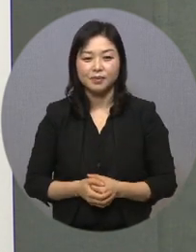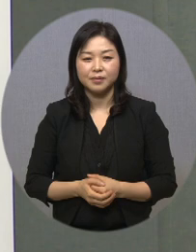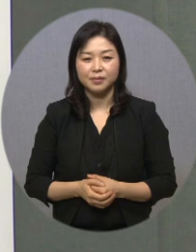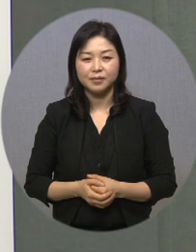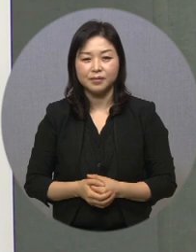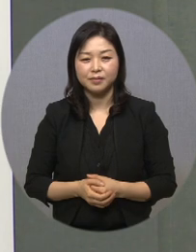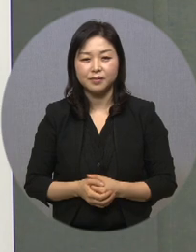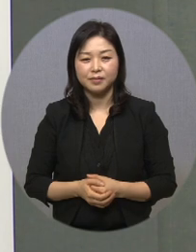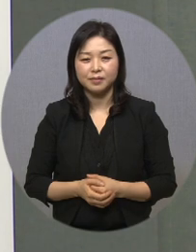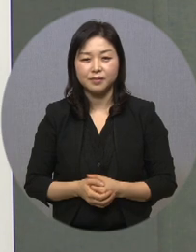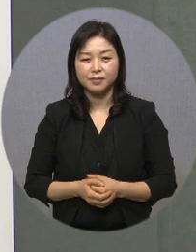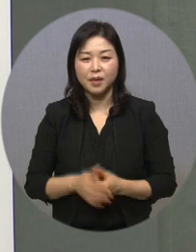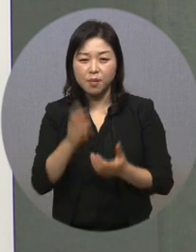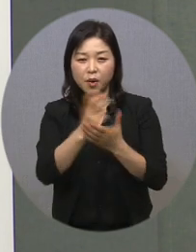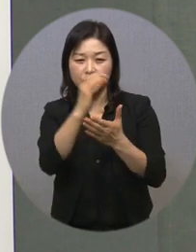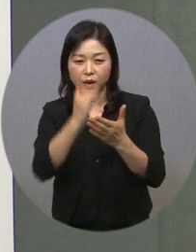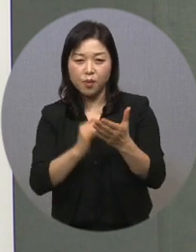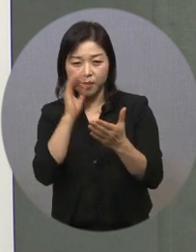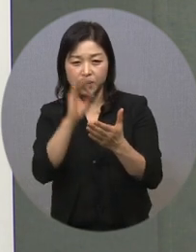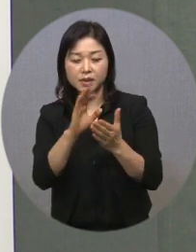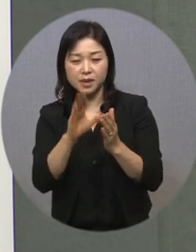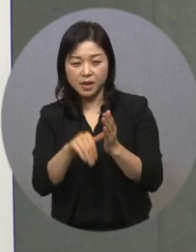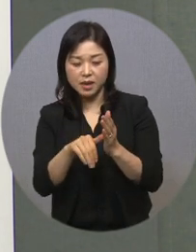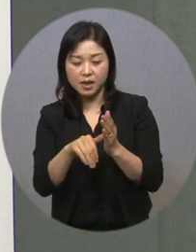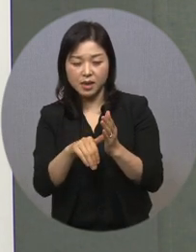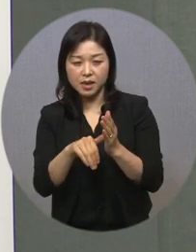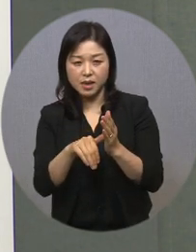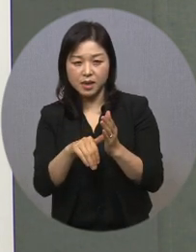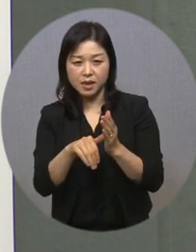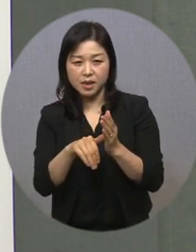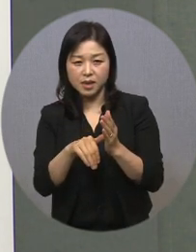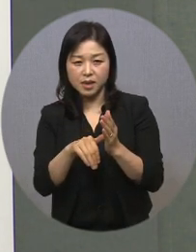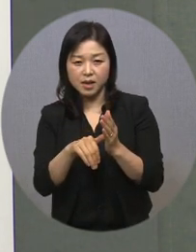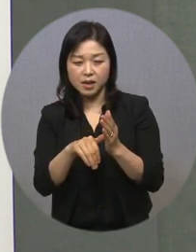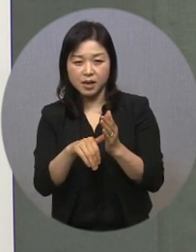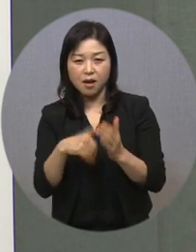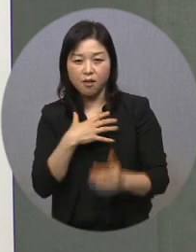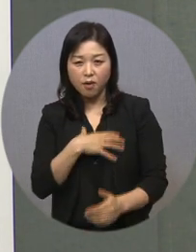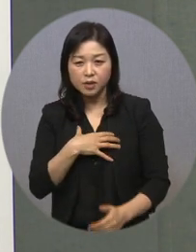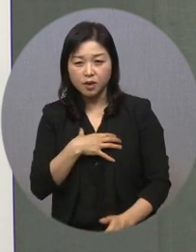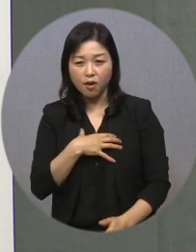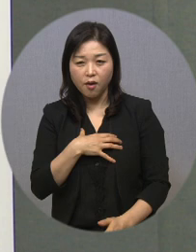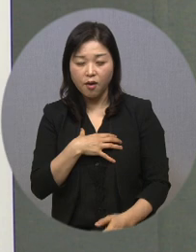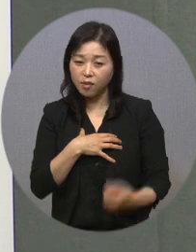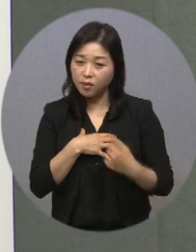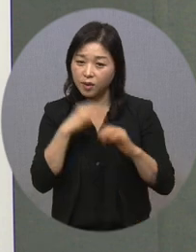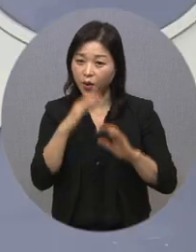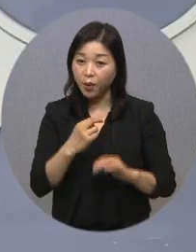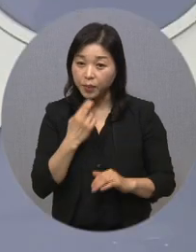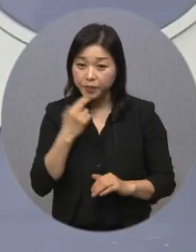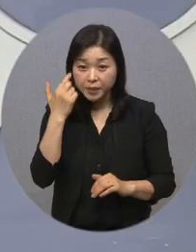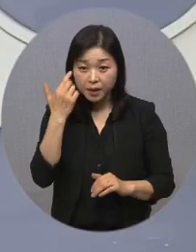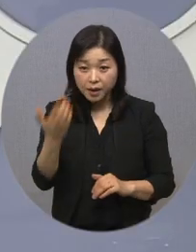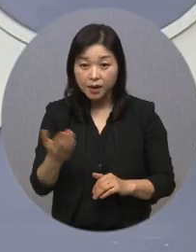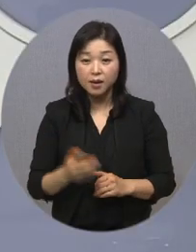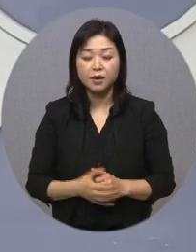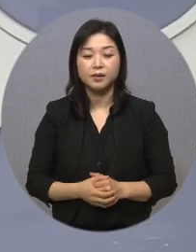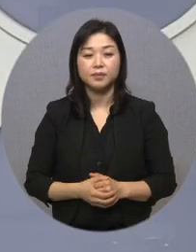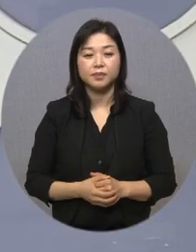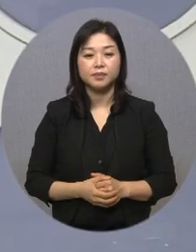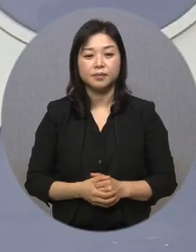그래도 법률상으로 볼 때, 조례 상황으로 볼 때 우려되는 거는 없습니까?